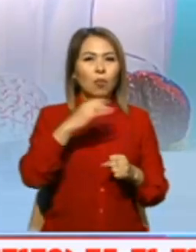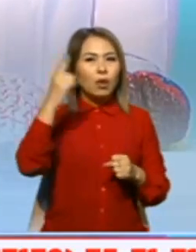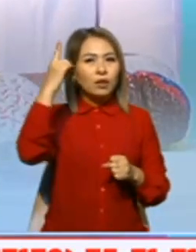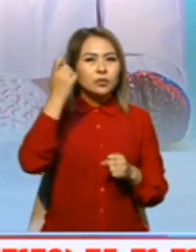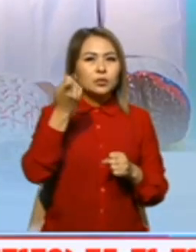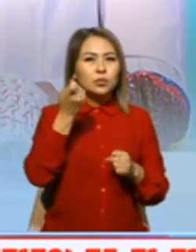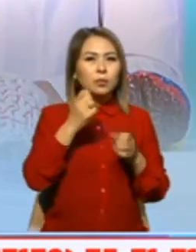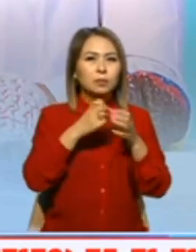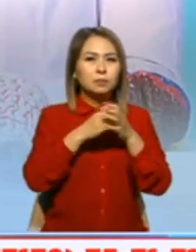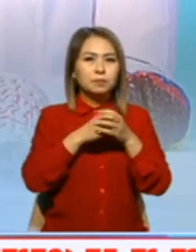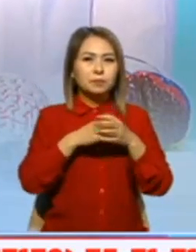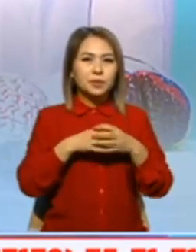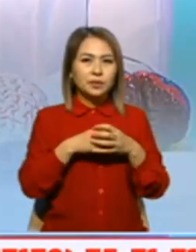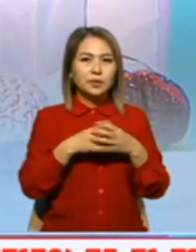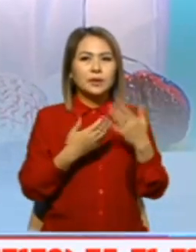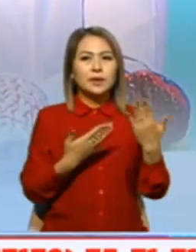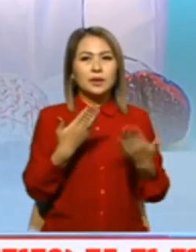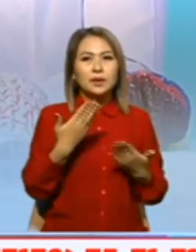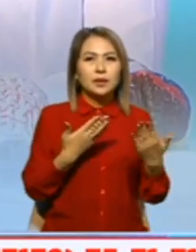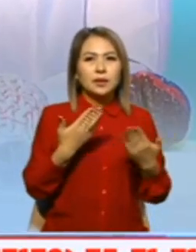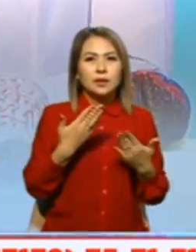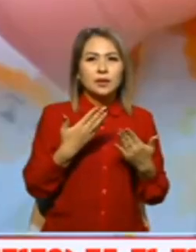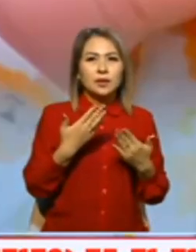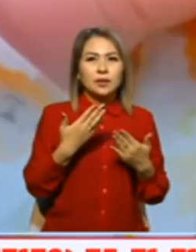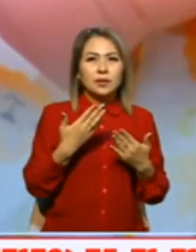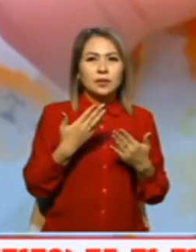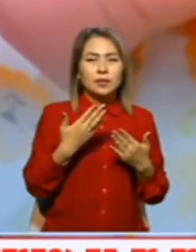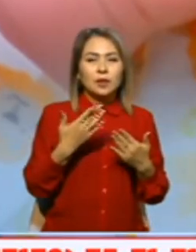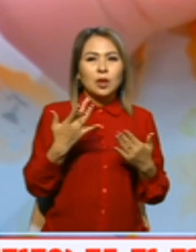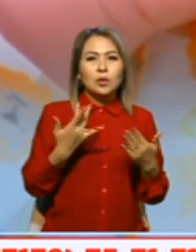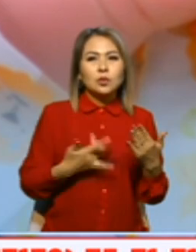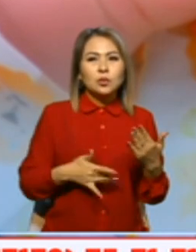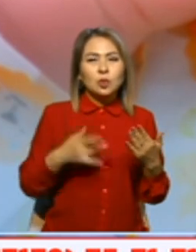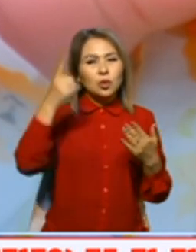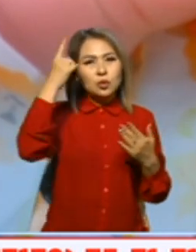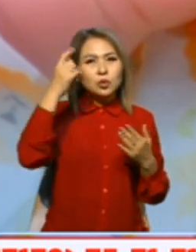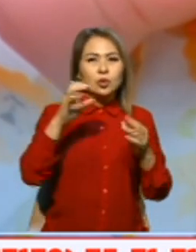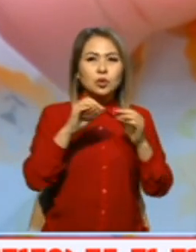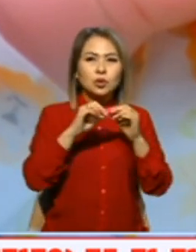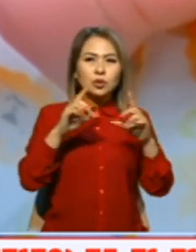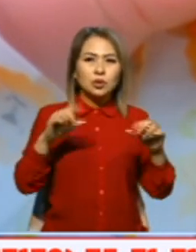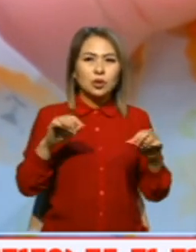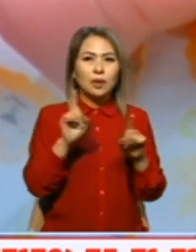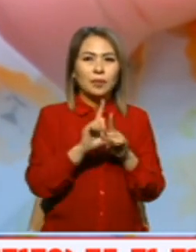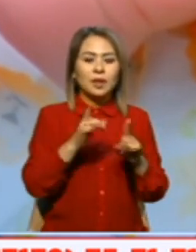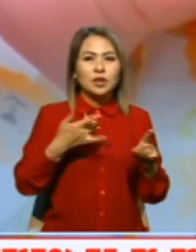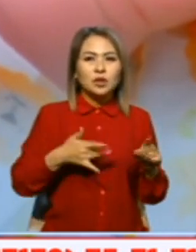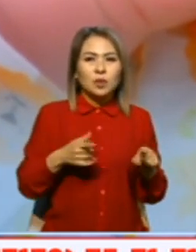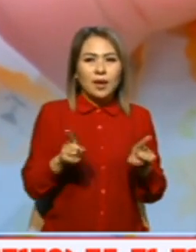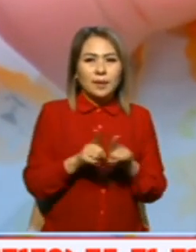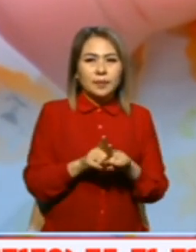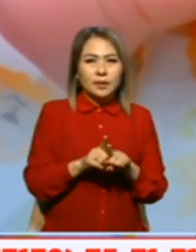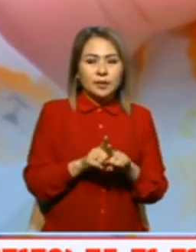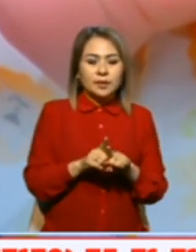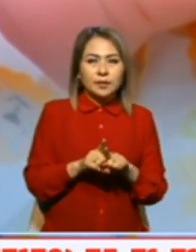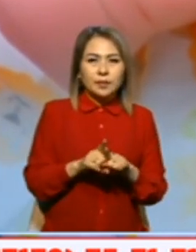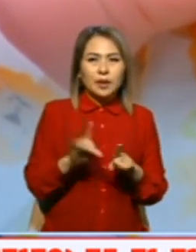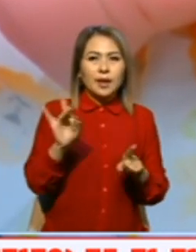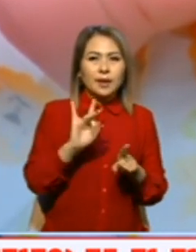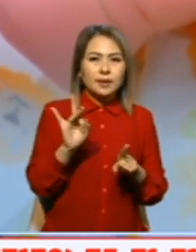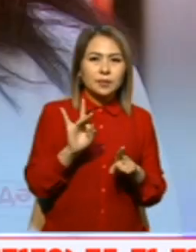көрінген шығар, болмаса желудочныйларында кішкене үлкендеу болғанша қарыншалар, менің ішінде қарыншалар болады ғой, солардың да